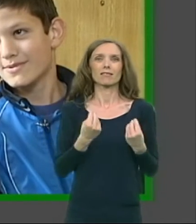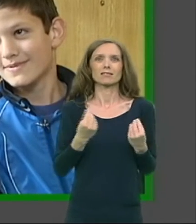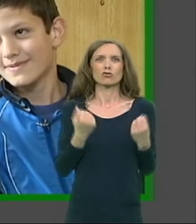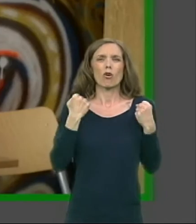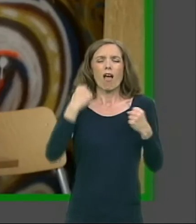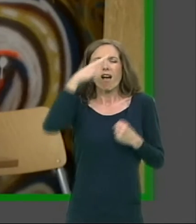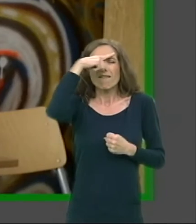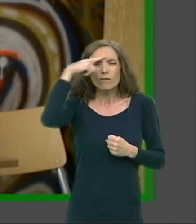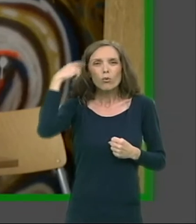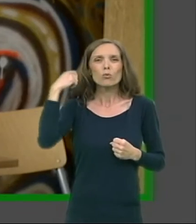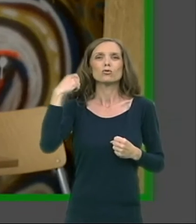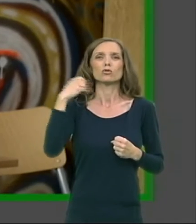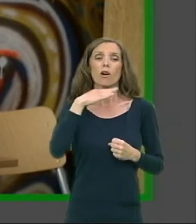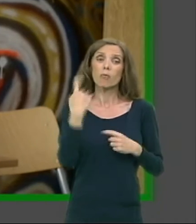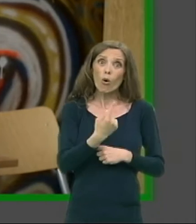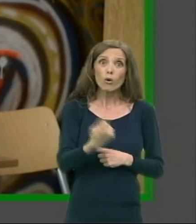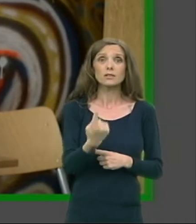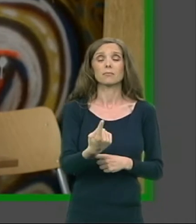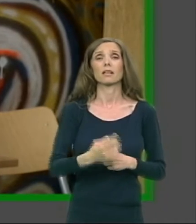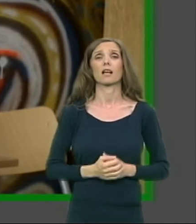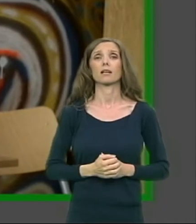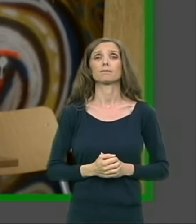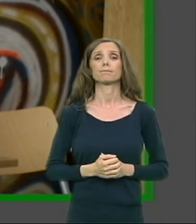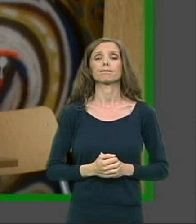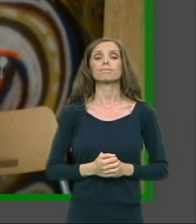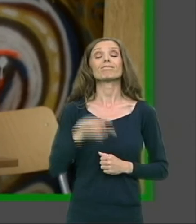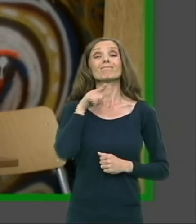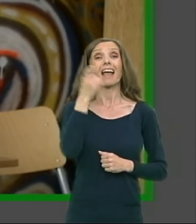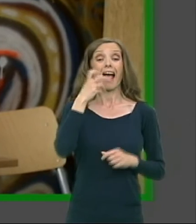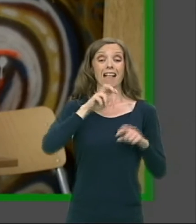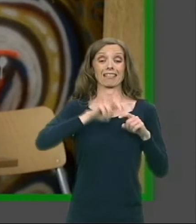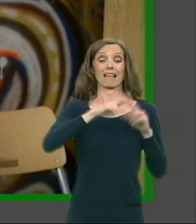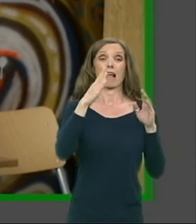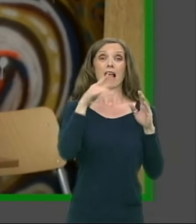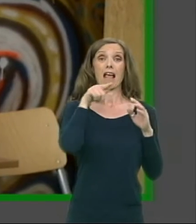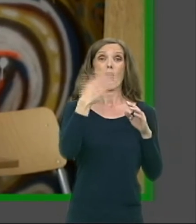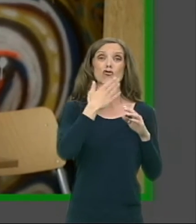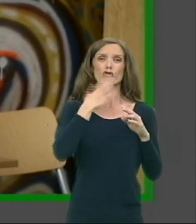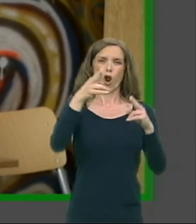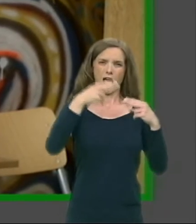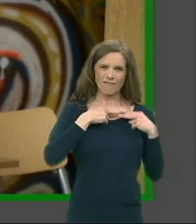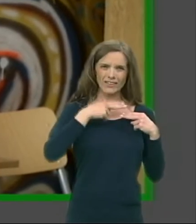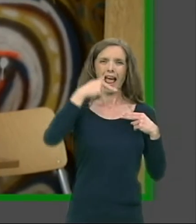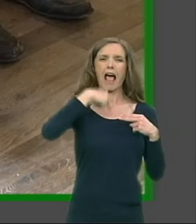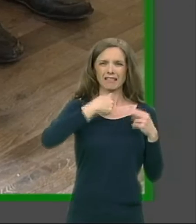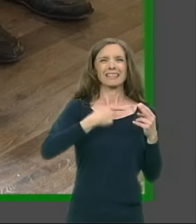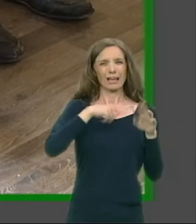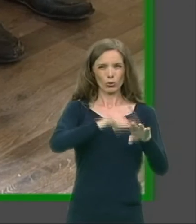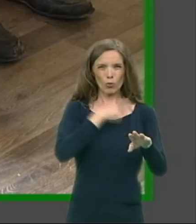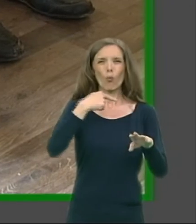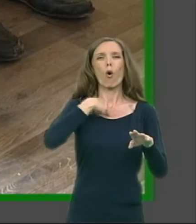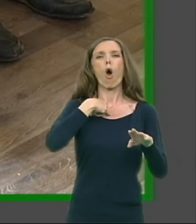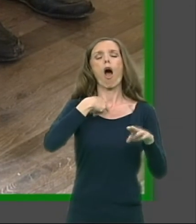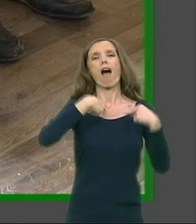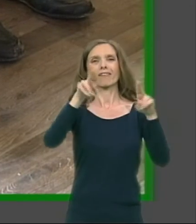srećemo. Da, duže putujemo iz škole nego što dolazimo u školu. Jer ipak je teže da se ide uzbrdo. Kada